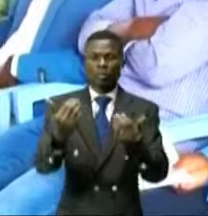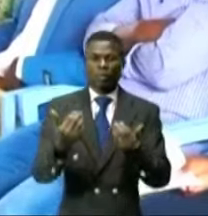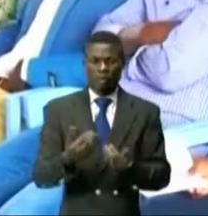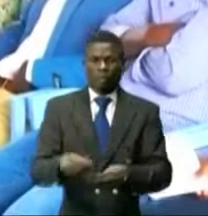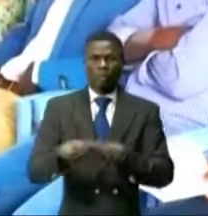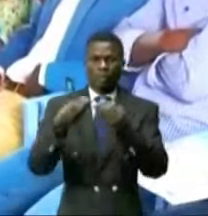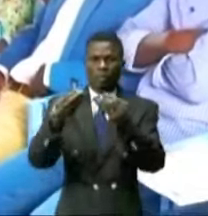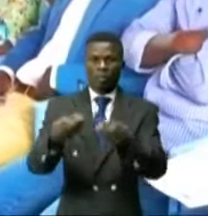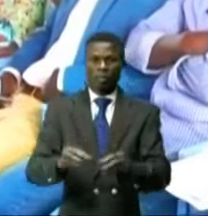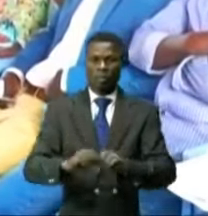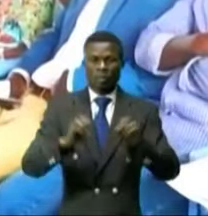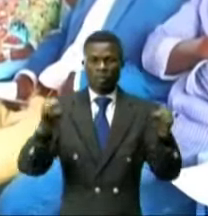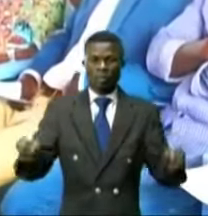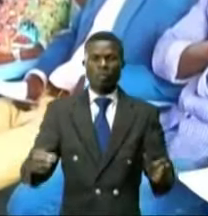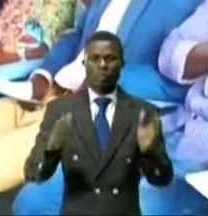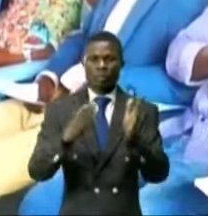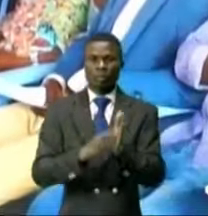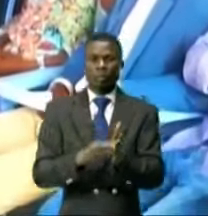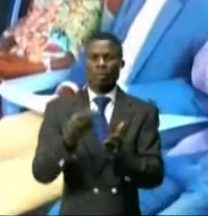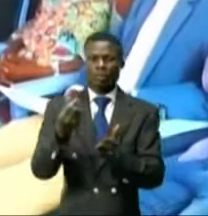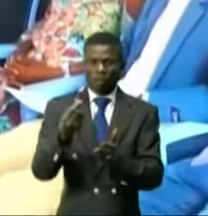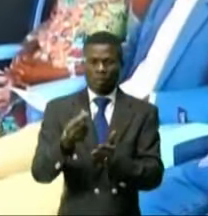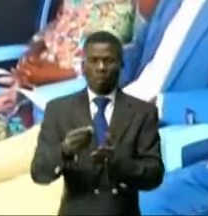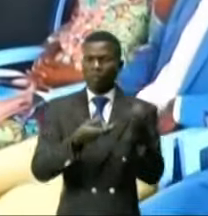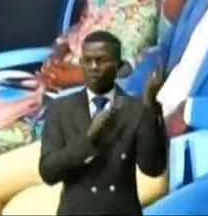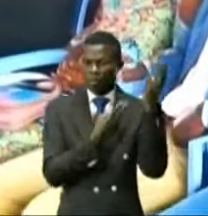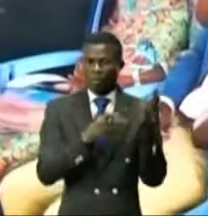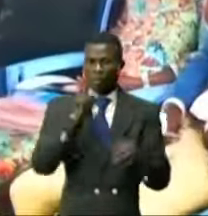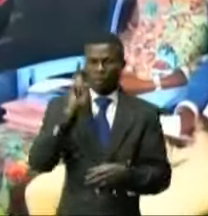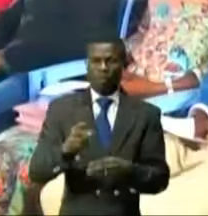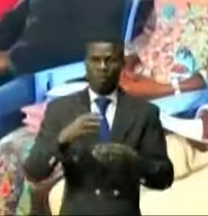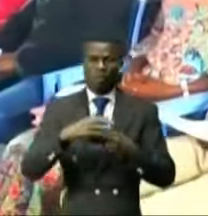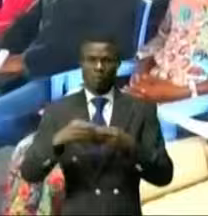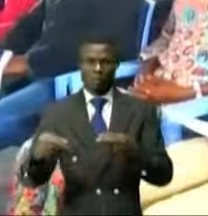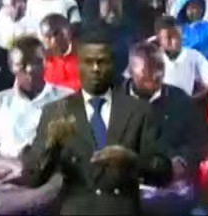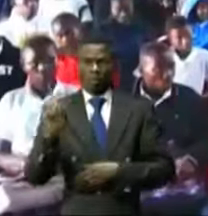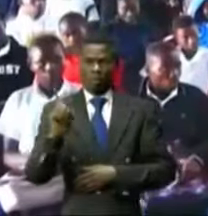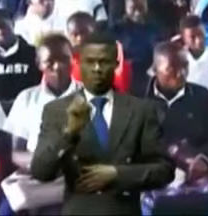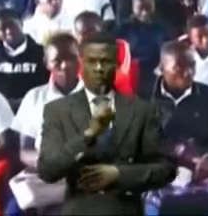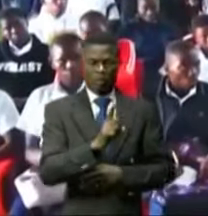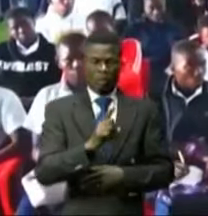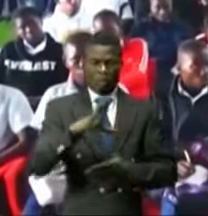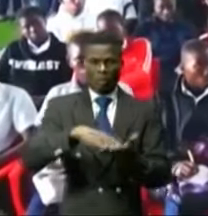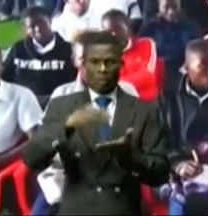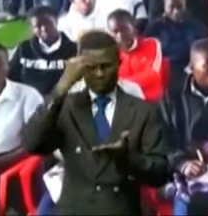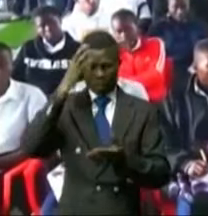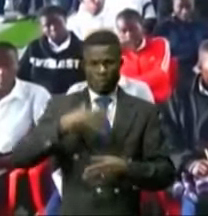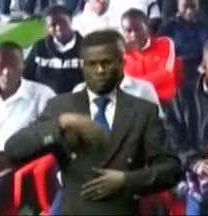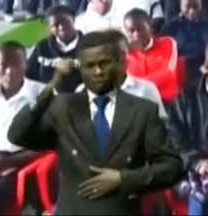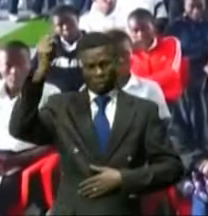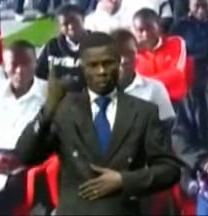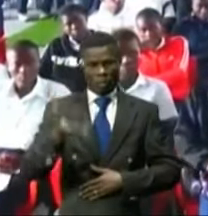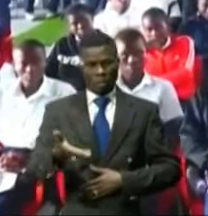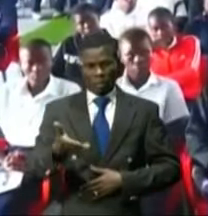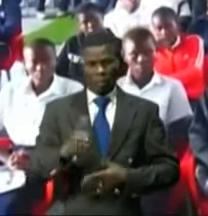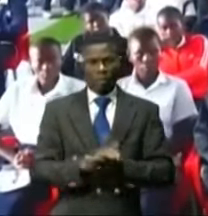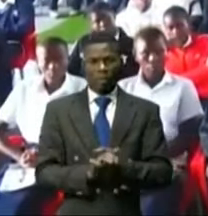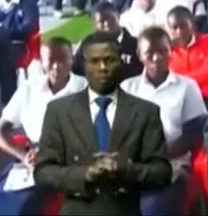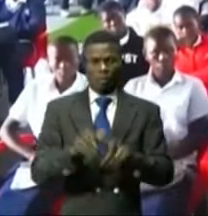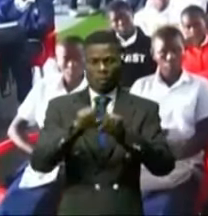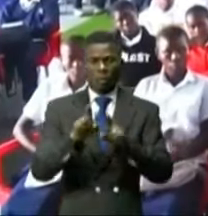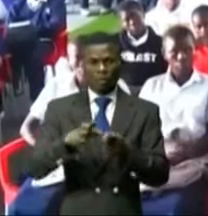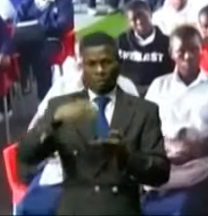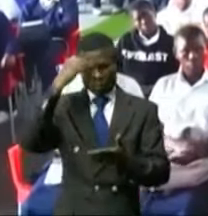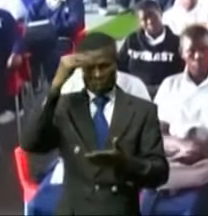octroyer 59 bourses d'études de valeur de $200 à chaque lauréat ou lauréate et qu'en dehors des élèves